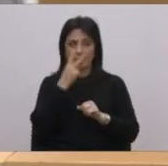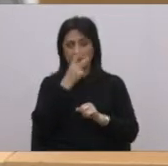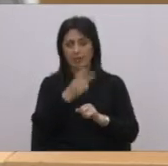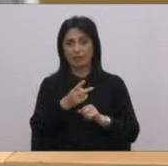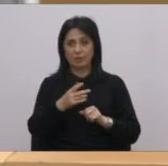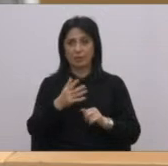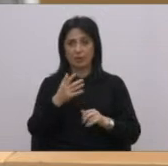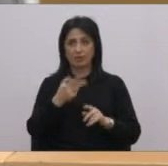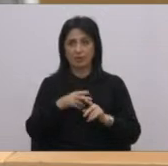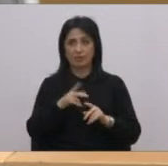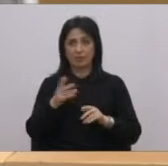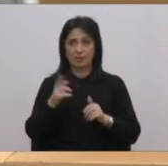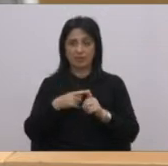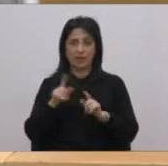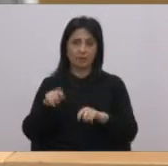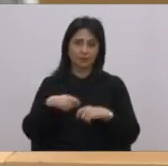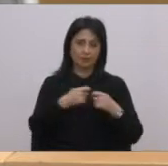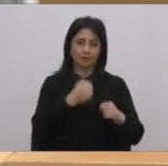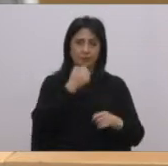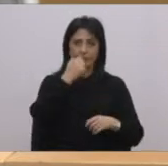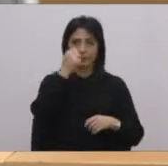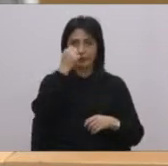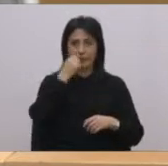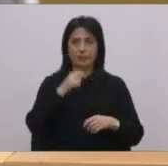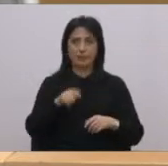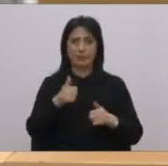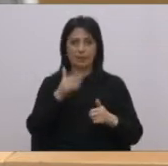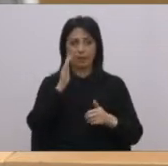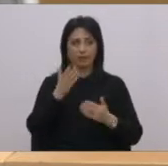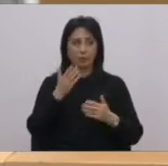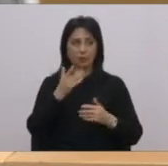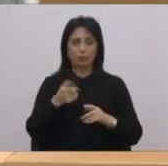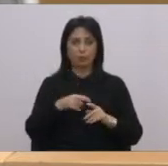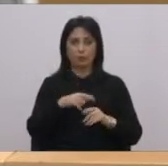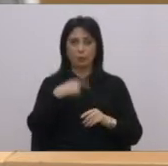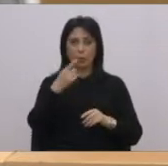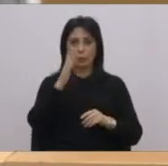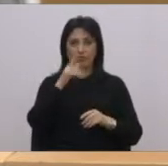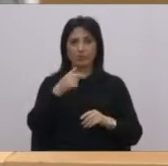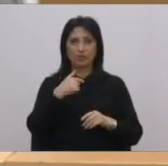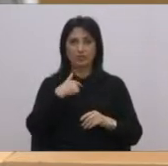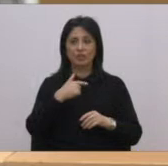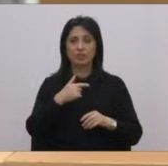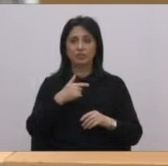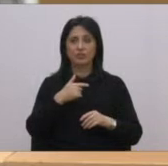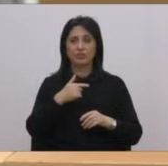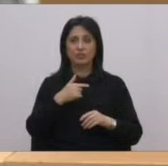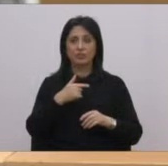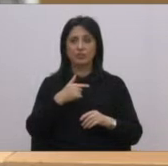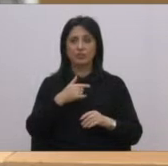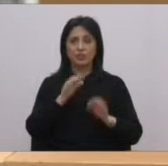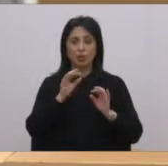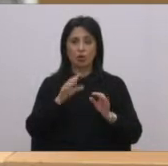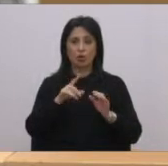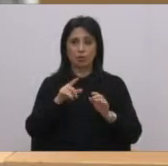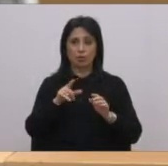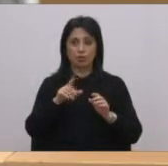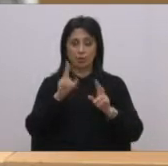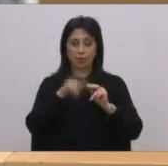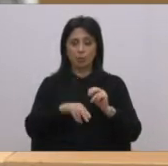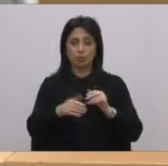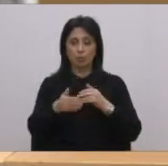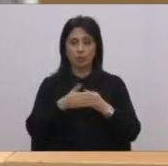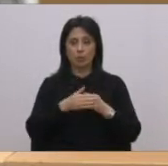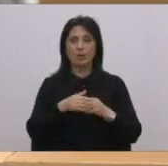მინდა მათი სახელით მადლობა გადაგიხადო. კარგი იქნება თუ მომართლისათვის ბოლოსთვის ეს ობიექტი